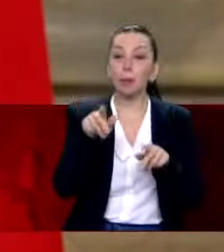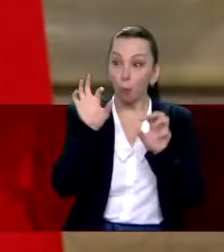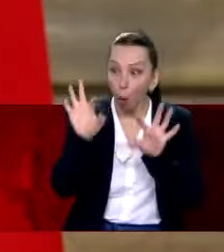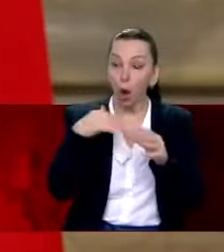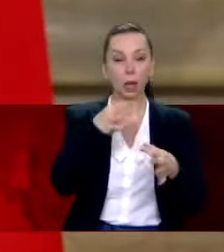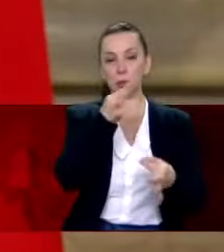vermemelidir